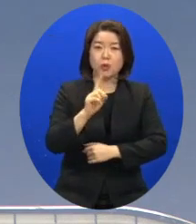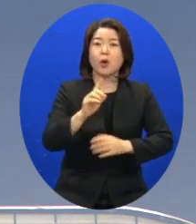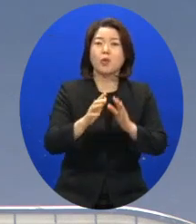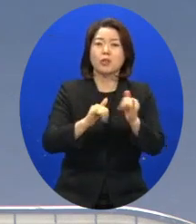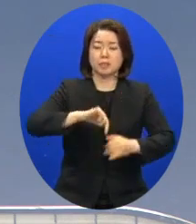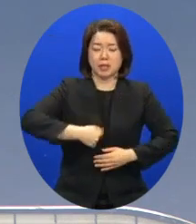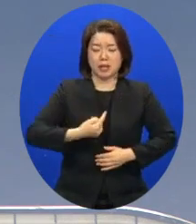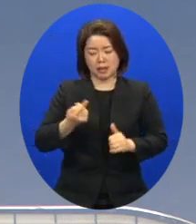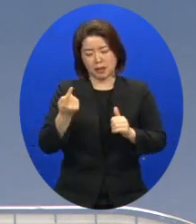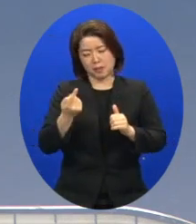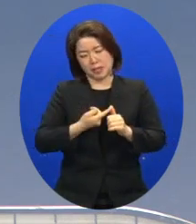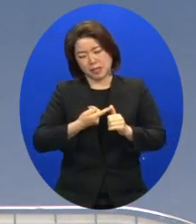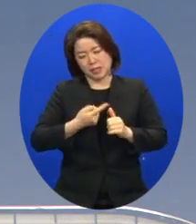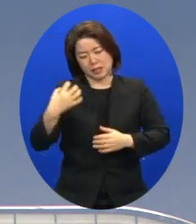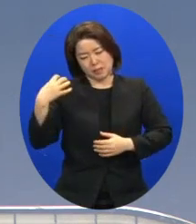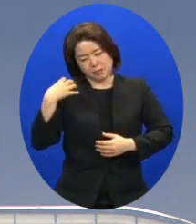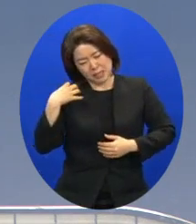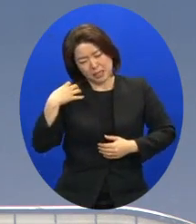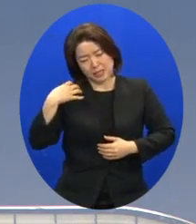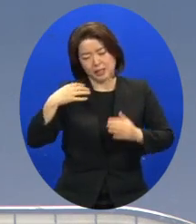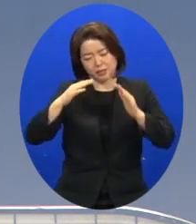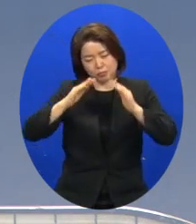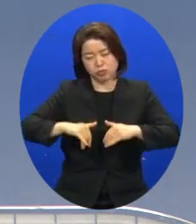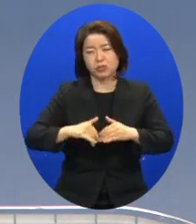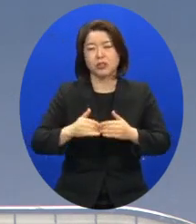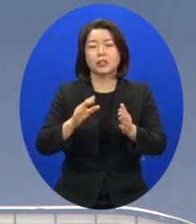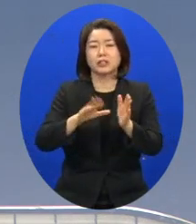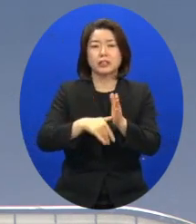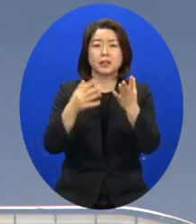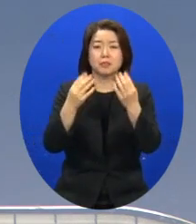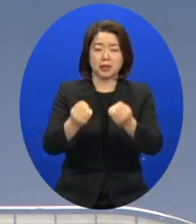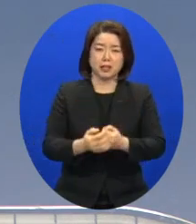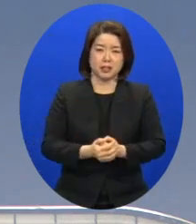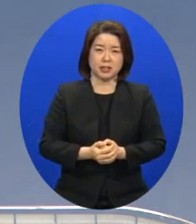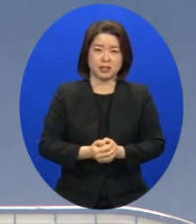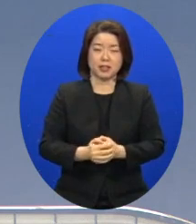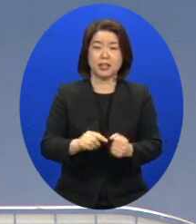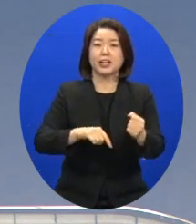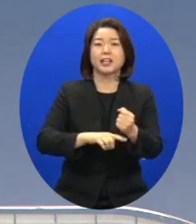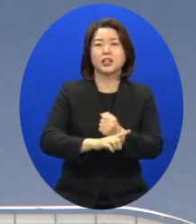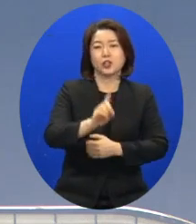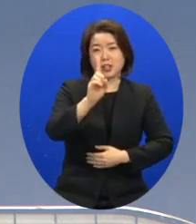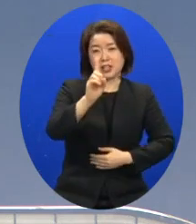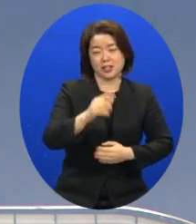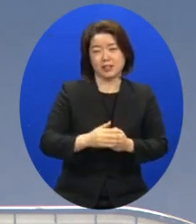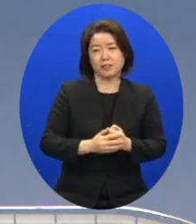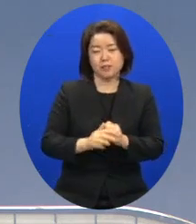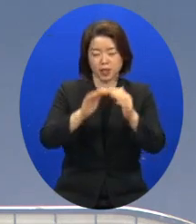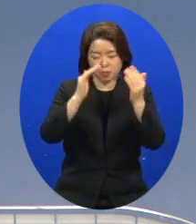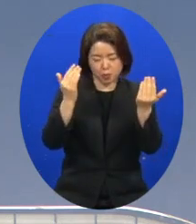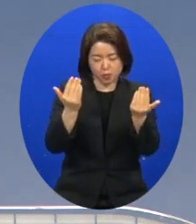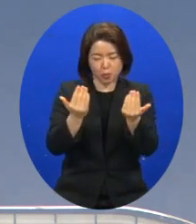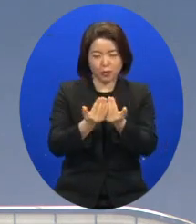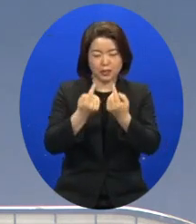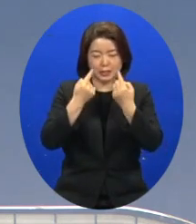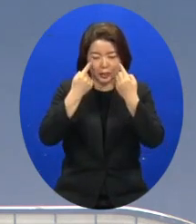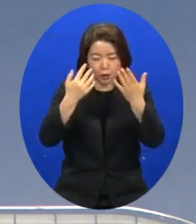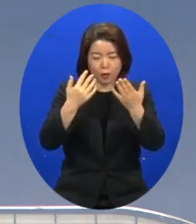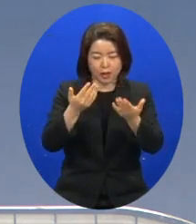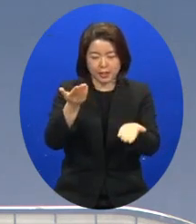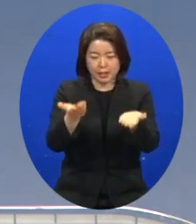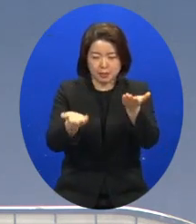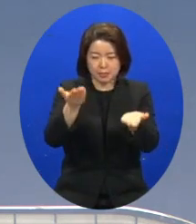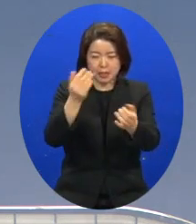사람들도 있습니다 이유는 안 합니다 모든 것을 저하게 판단하시는 주님을